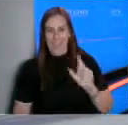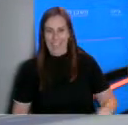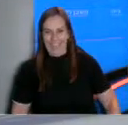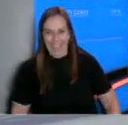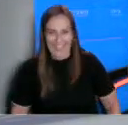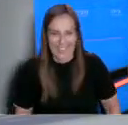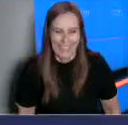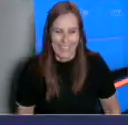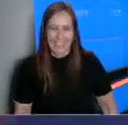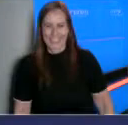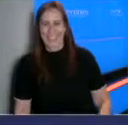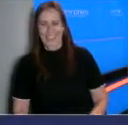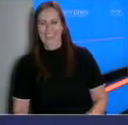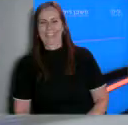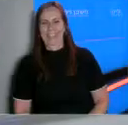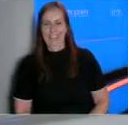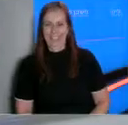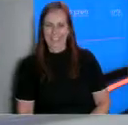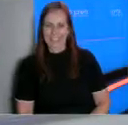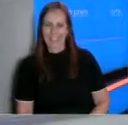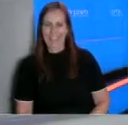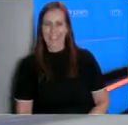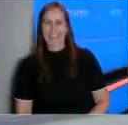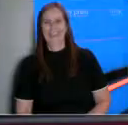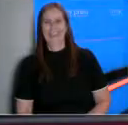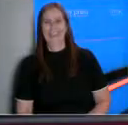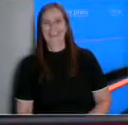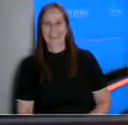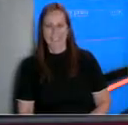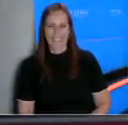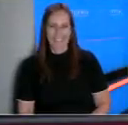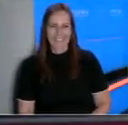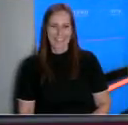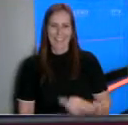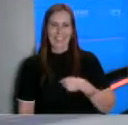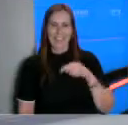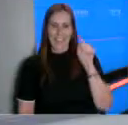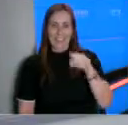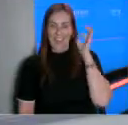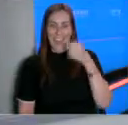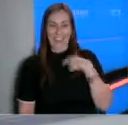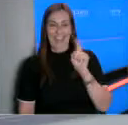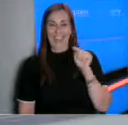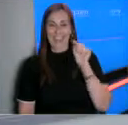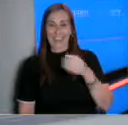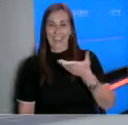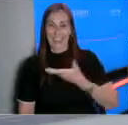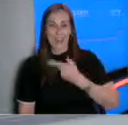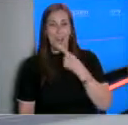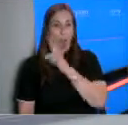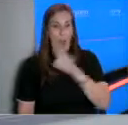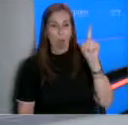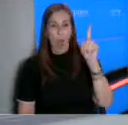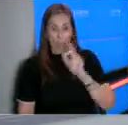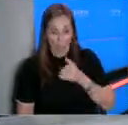התקדמנו. טוב, יש התקדמות חזקה מאוד. את מבינה, הם הגיעו לבחורות, אני לא, אני קיבלתי סירוב,